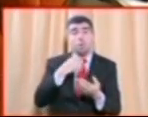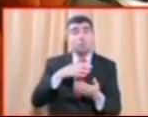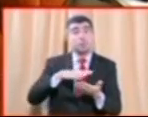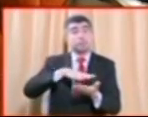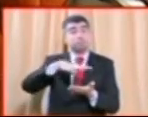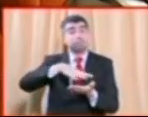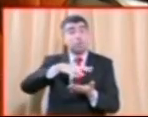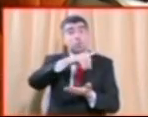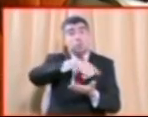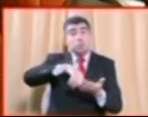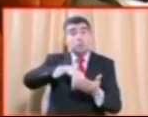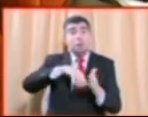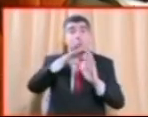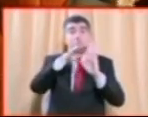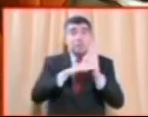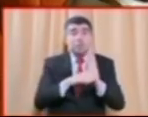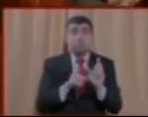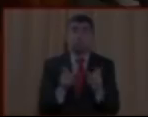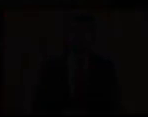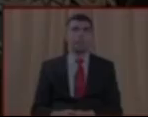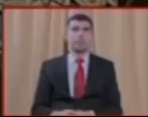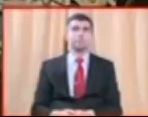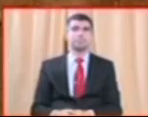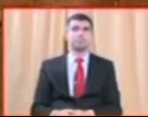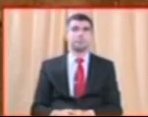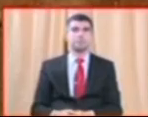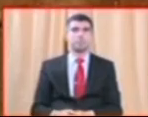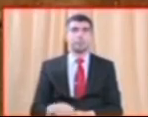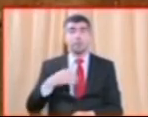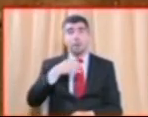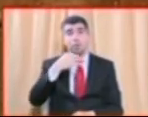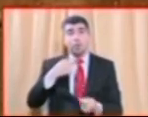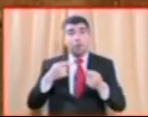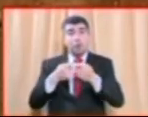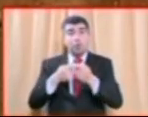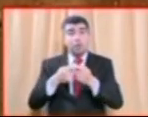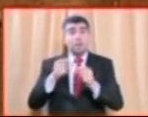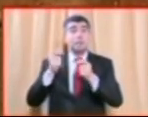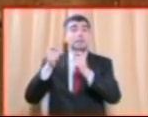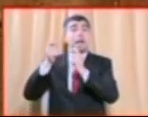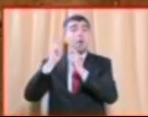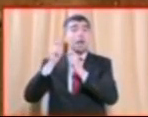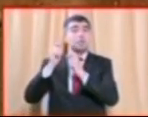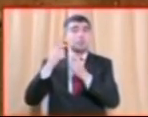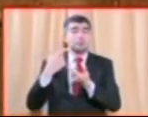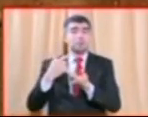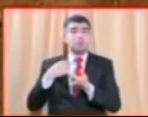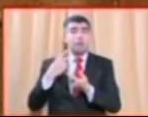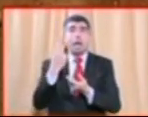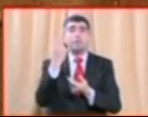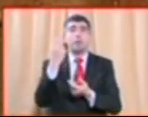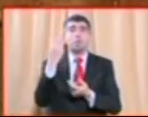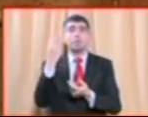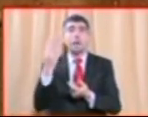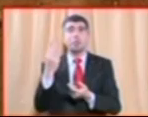خاصها تشتغل بشفافيه وبموضوعيه مع ولاد الشعب. اولا اقليم تا هناك 2013 2014